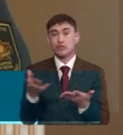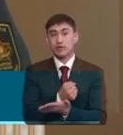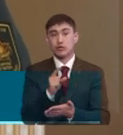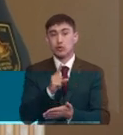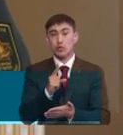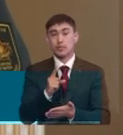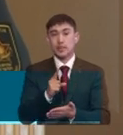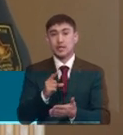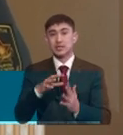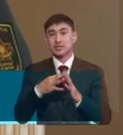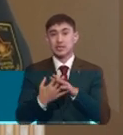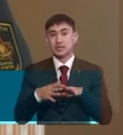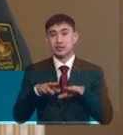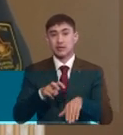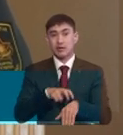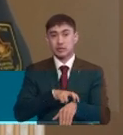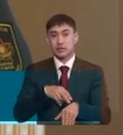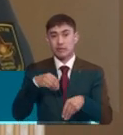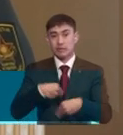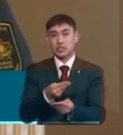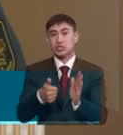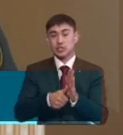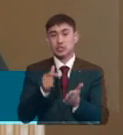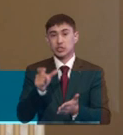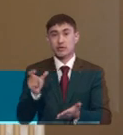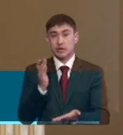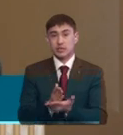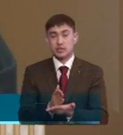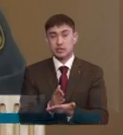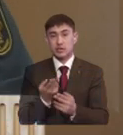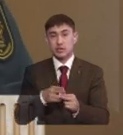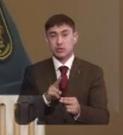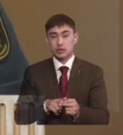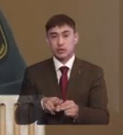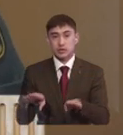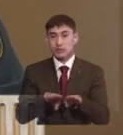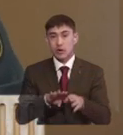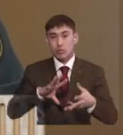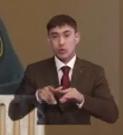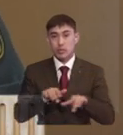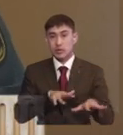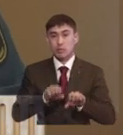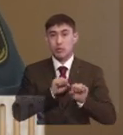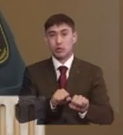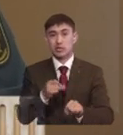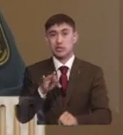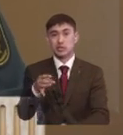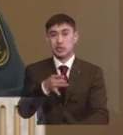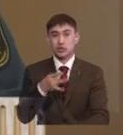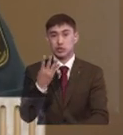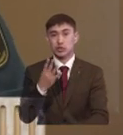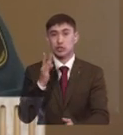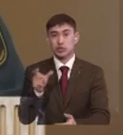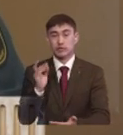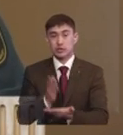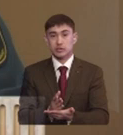председатель медицинской комиссии Вы вот у вас шесть случае то есть она отдел по делам обороны илийского раона